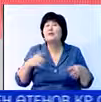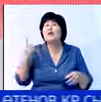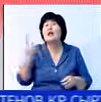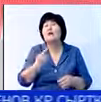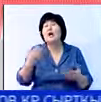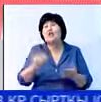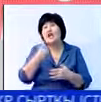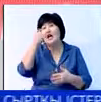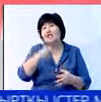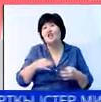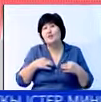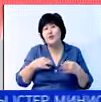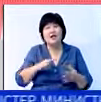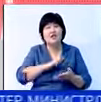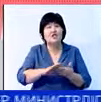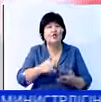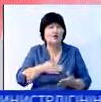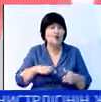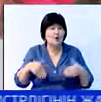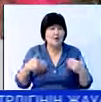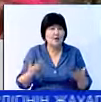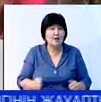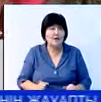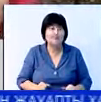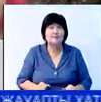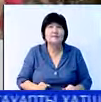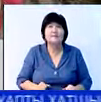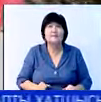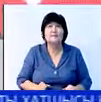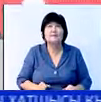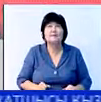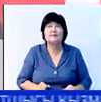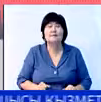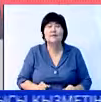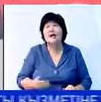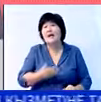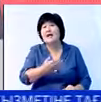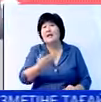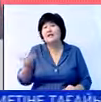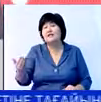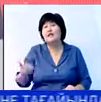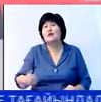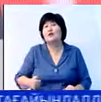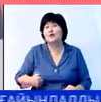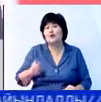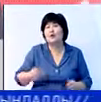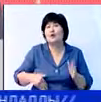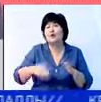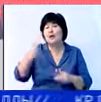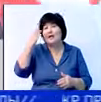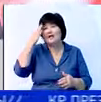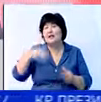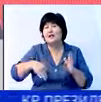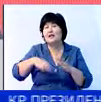жаңа жыл мерекесімен шын жүректен құттықтаймын. сіздер рухы бейік, санасы